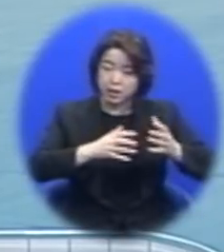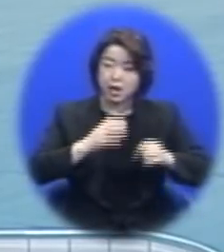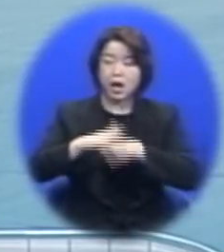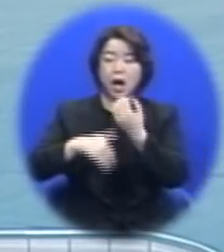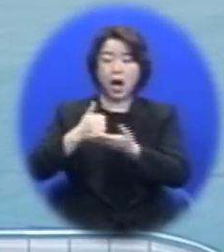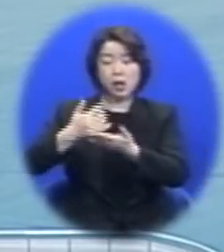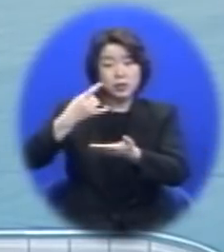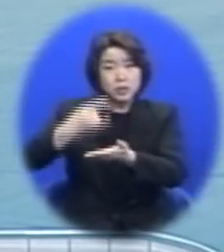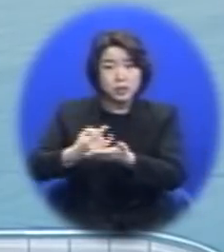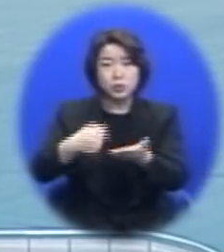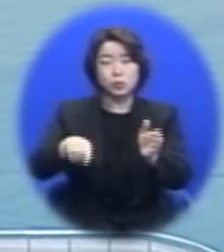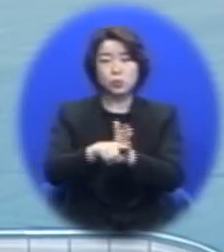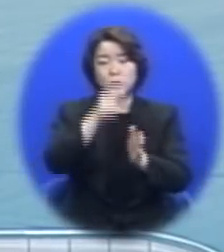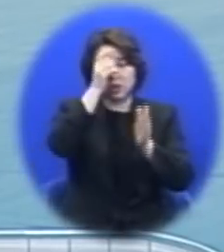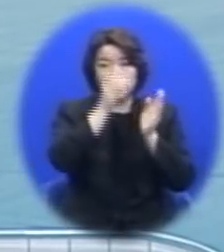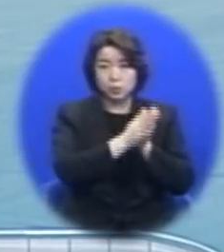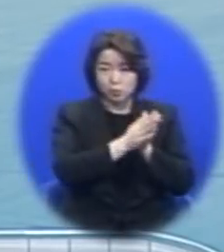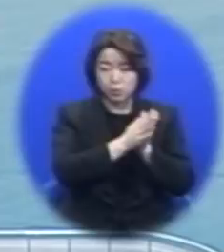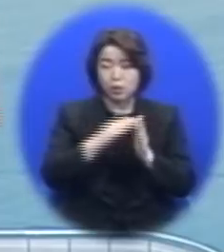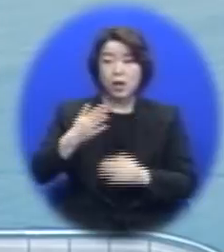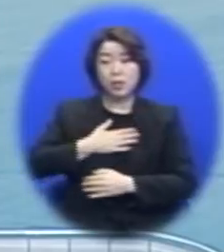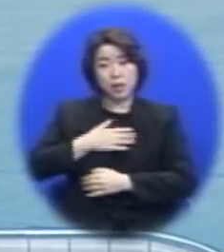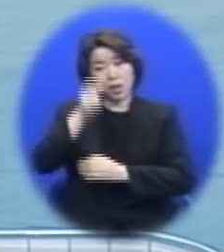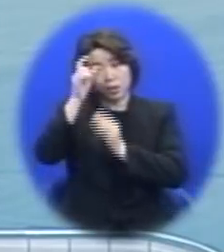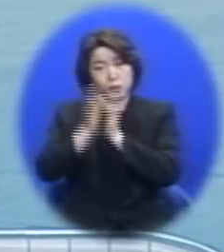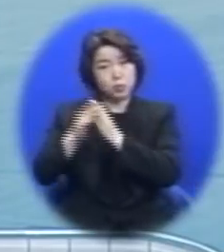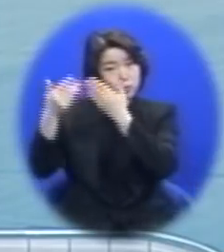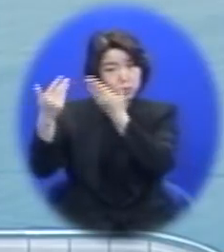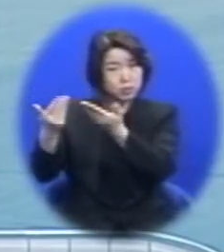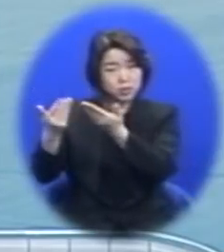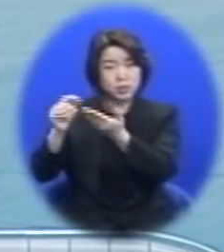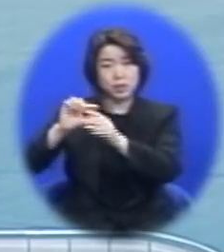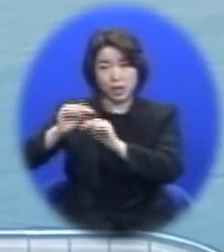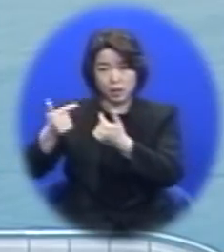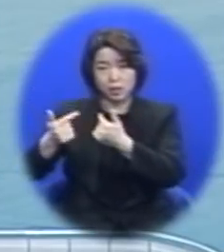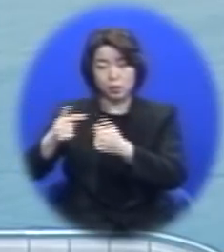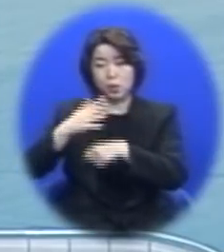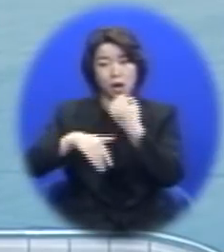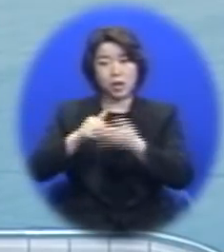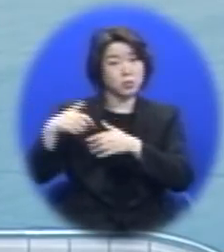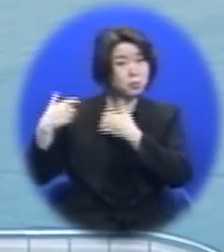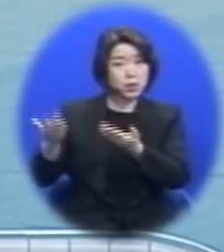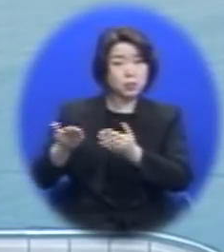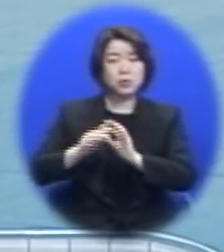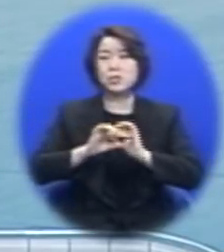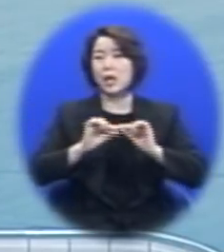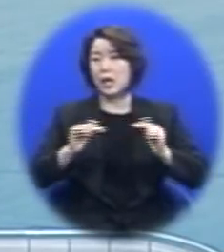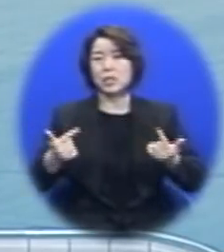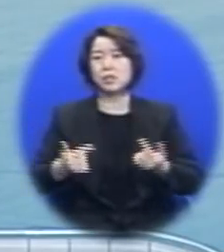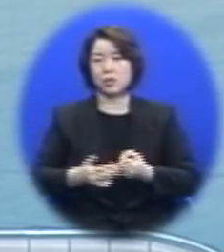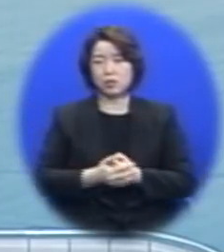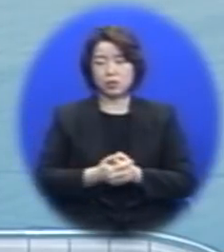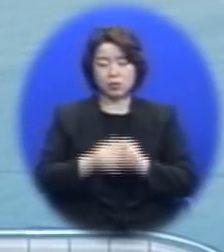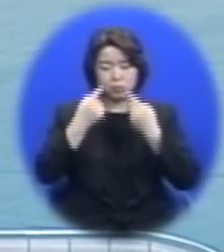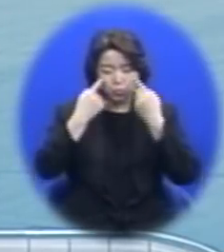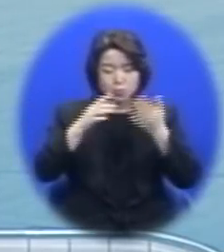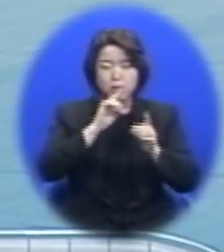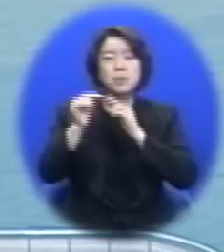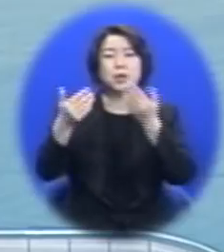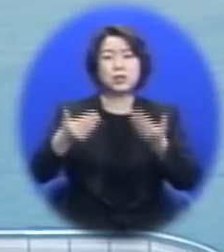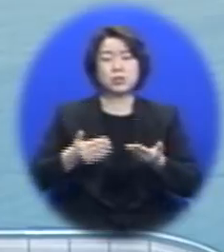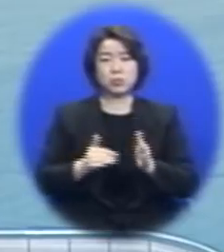위해 기도하는데 우리 기도를 안 했다고 하나님이 몰라라 하시는 분이 아니라고 분명히 말씀해 주셨는데,